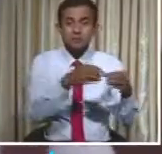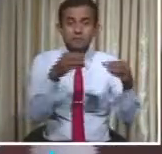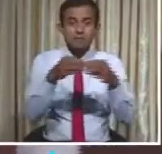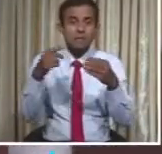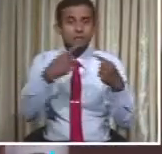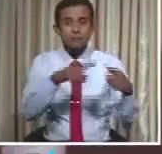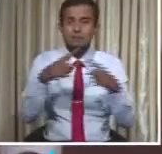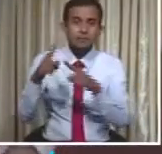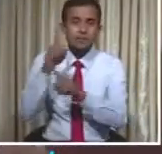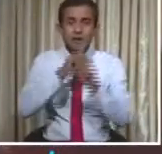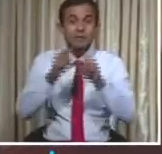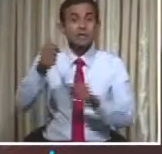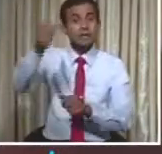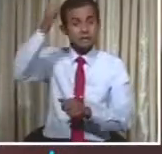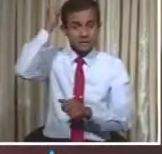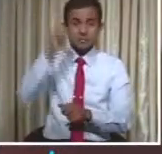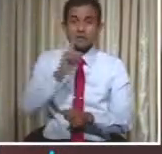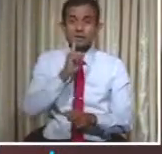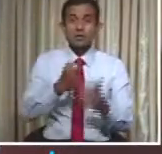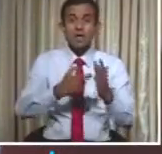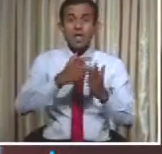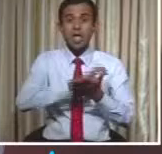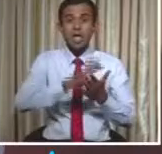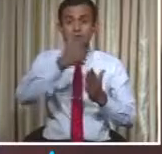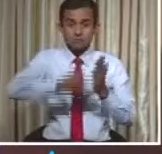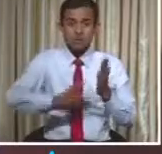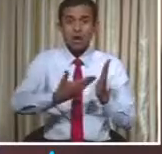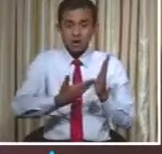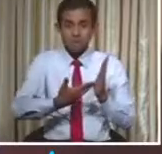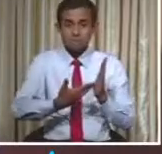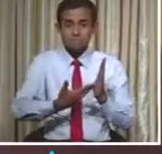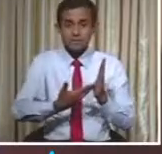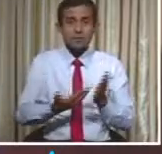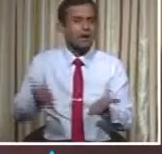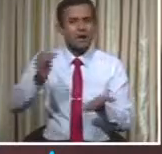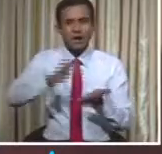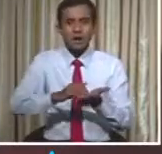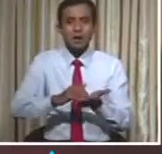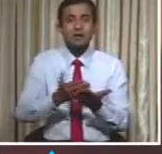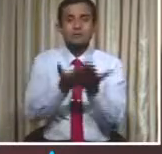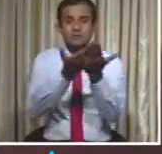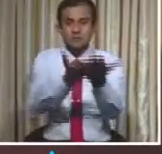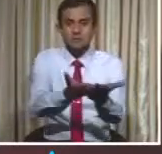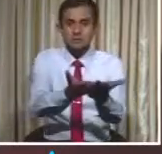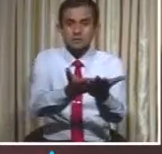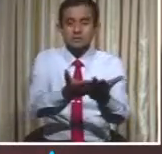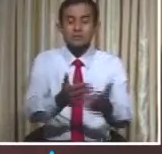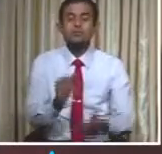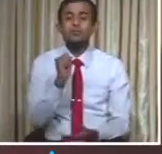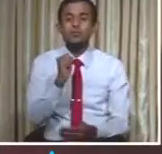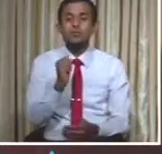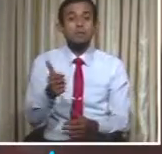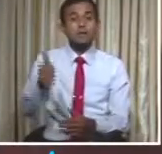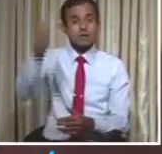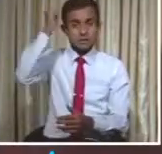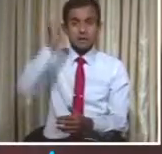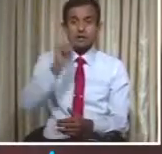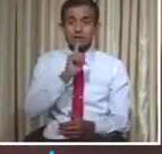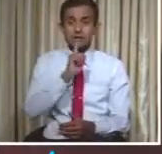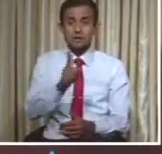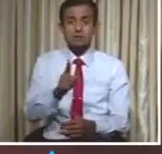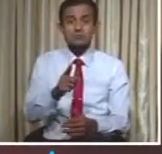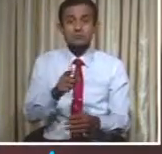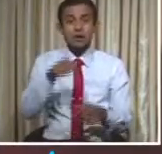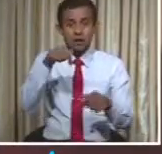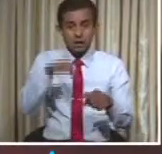කතා කරන්නේ මොකද එදා මම කියපු ටික මේ හැන්සාඩ් වාර්තාව දින ඒ හැන්සාඩ් වාර්තාව මම ආයි සභාගත කරනවා මොකද මක් නිසාද යත් මම එදා කියපු ඒ